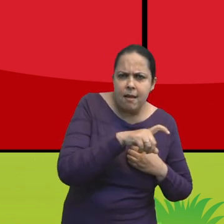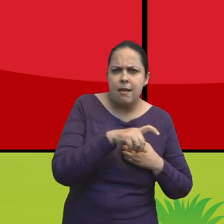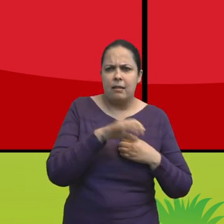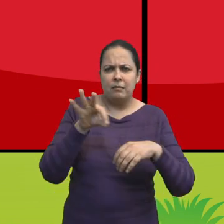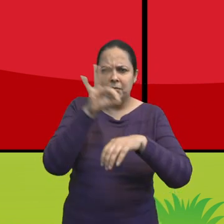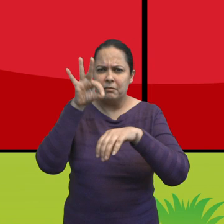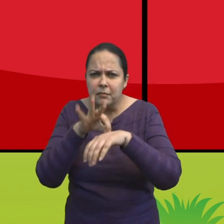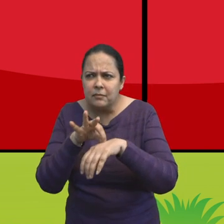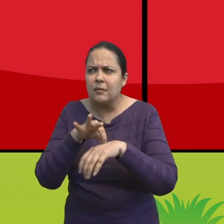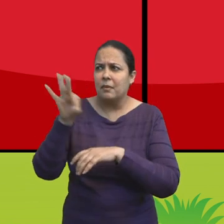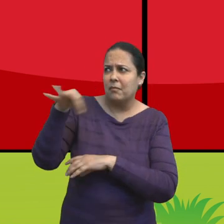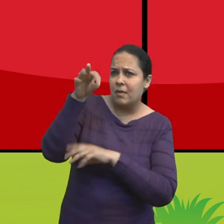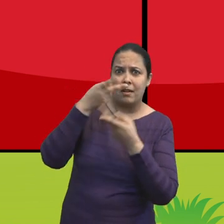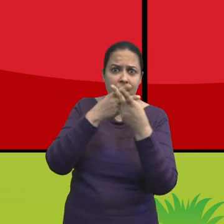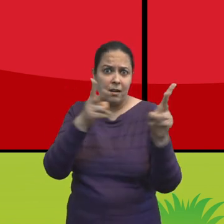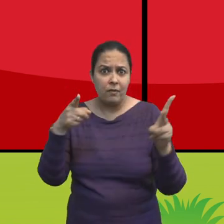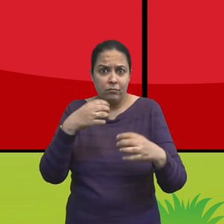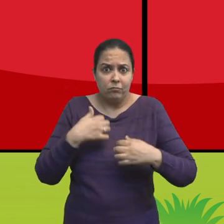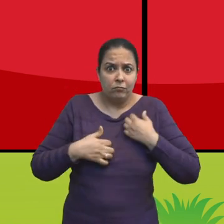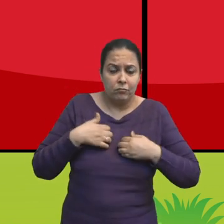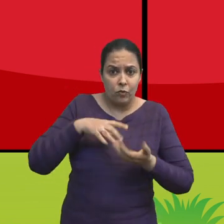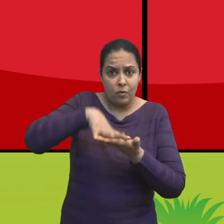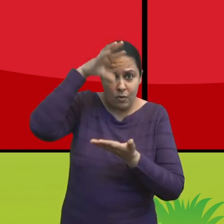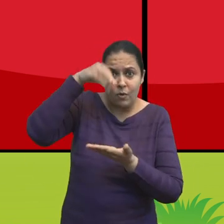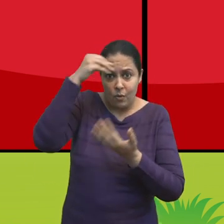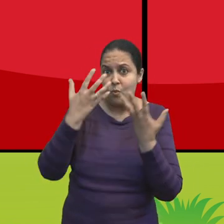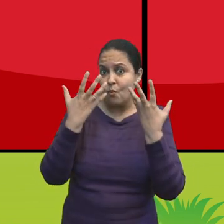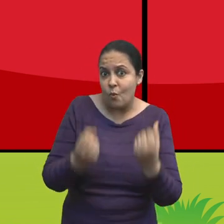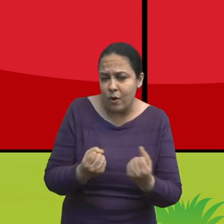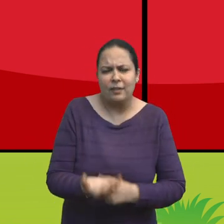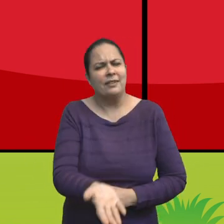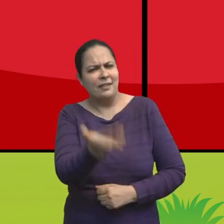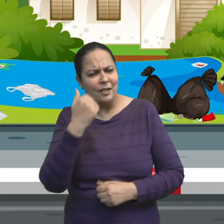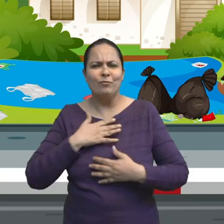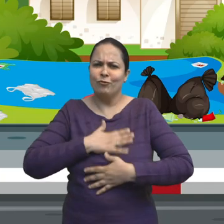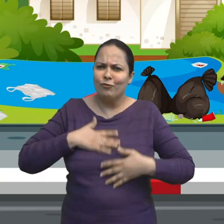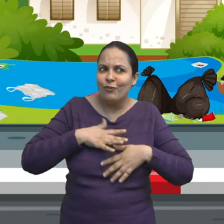जानना चाहते हैं, तो आपको मेरे साथ बहुत मजा आने वाला है।